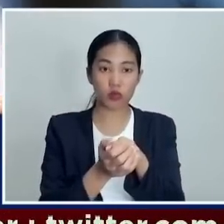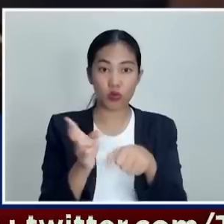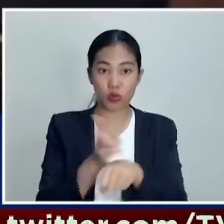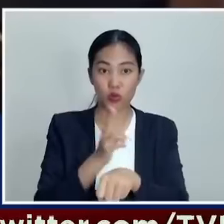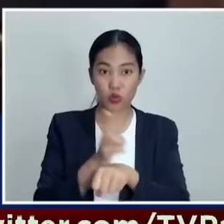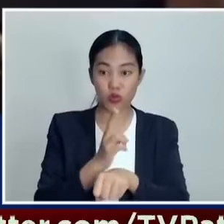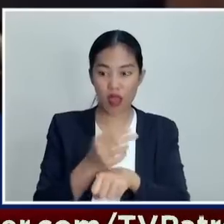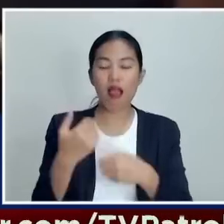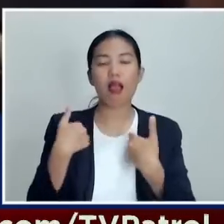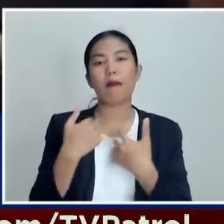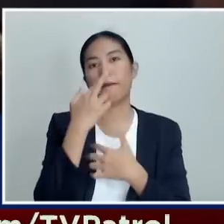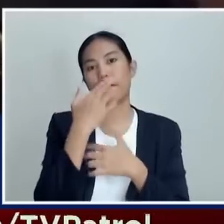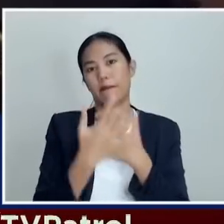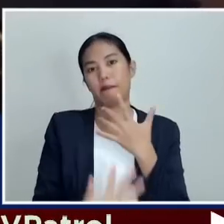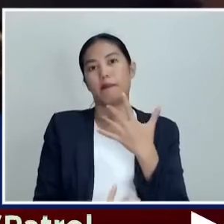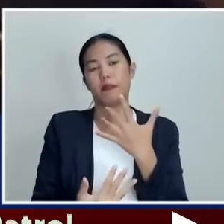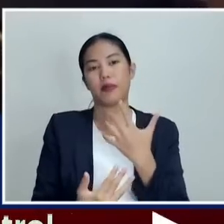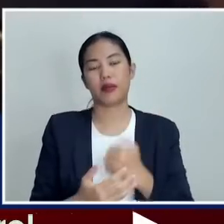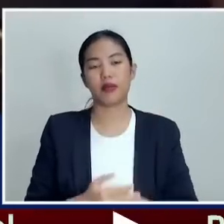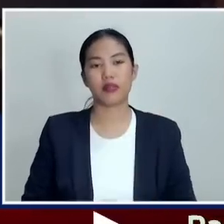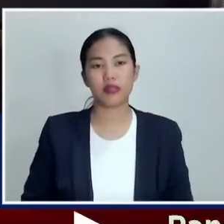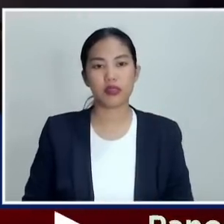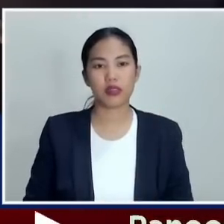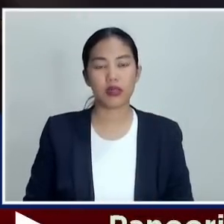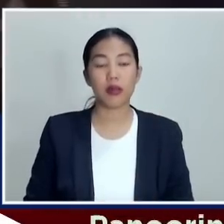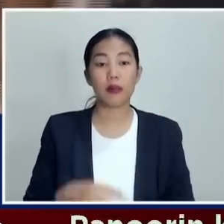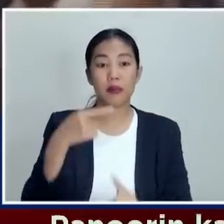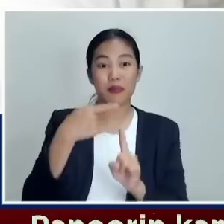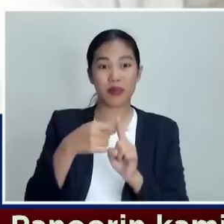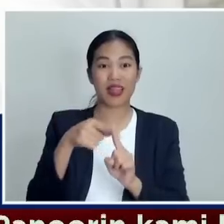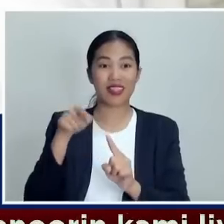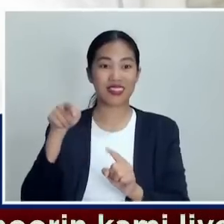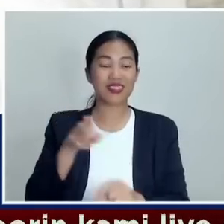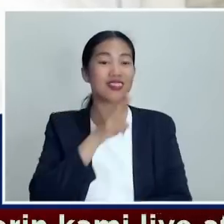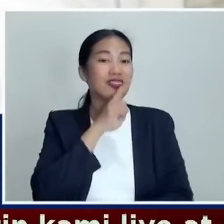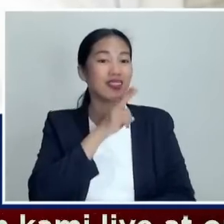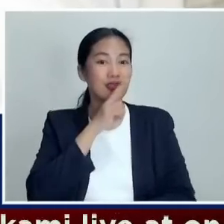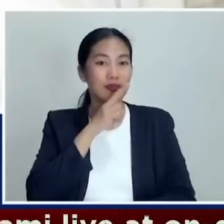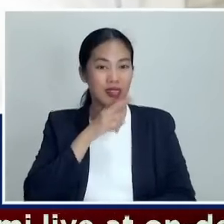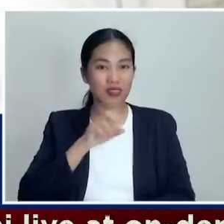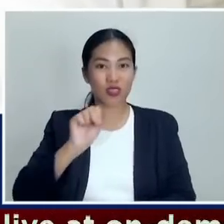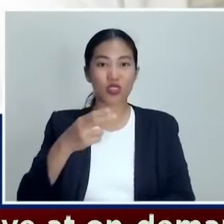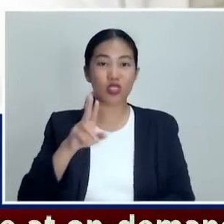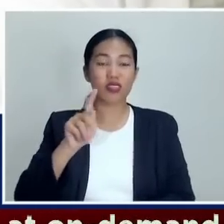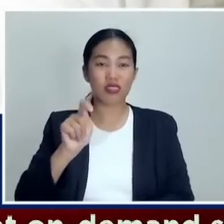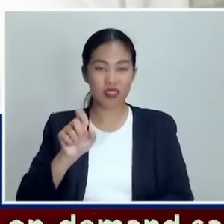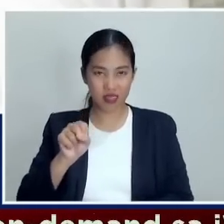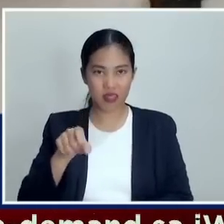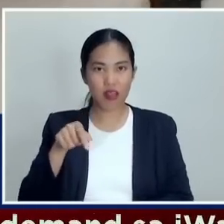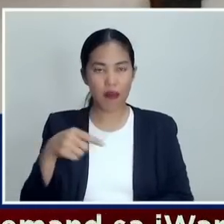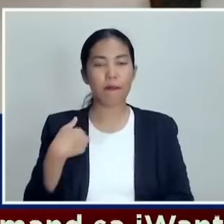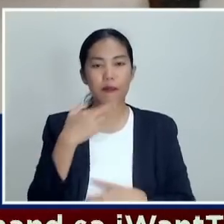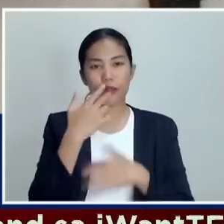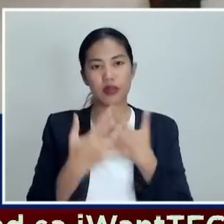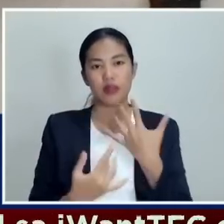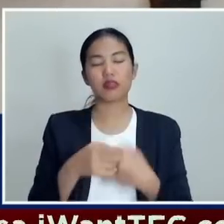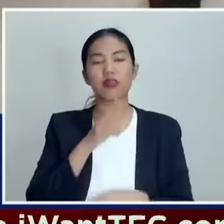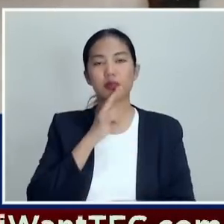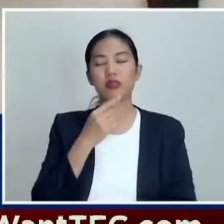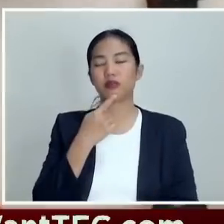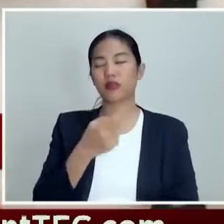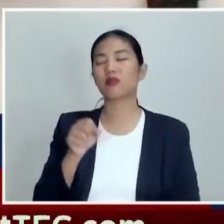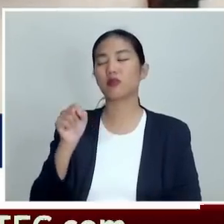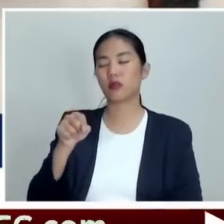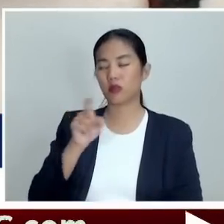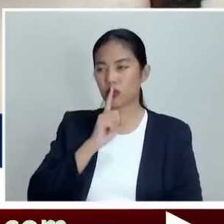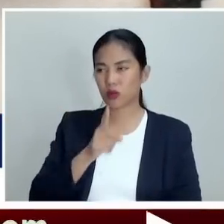ng dugo. Nakuha rin ang shorts ng suspect na may bakas ng dugo. Doon natuloy ang umami ng suspect sa krimen. Hindi ko po talaga